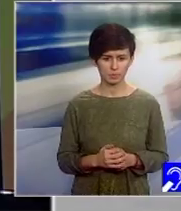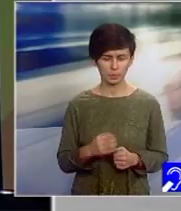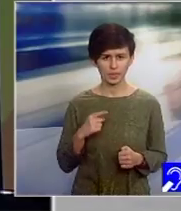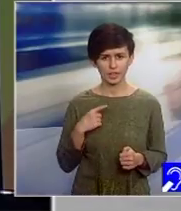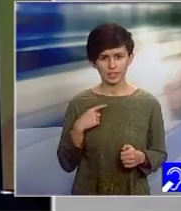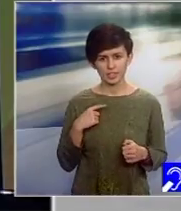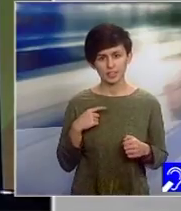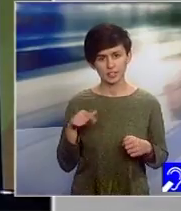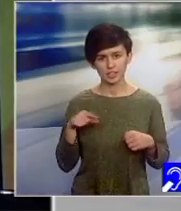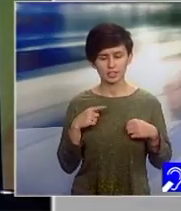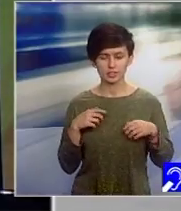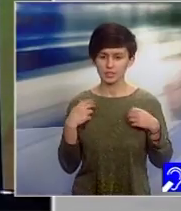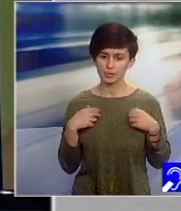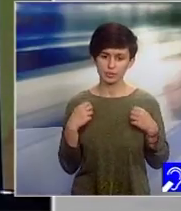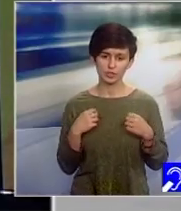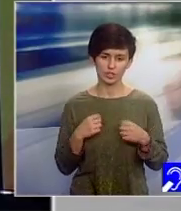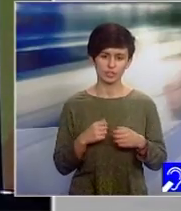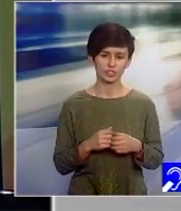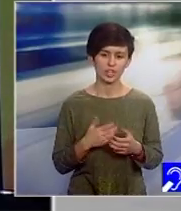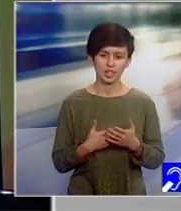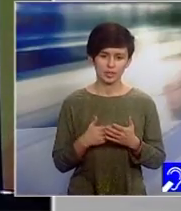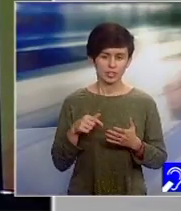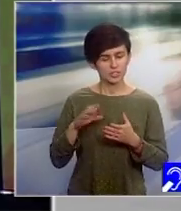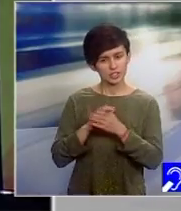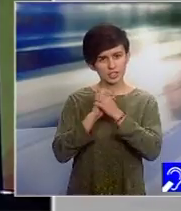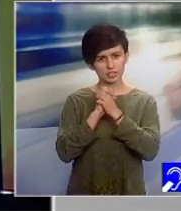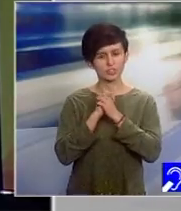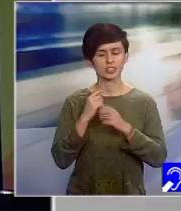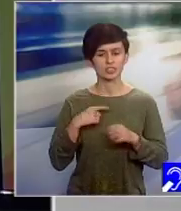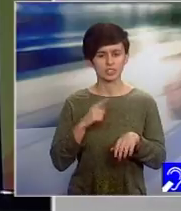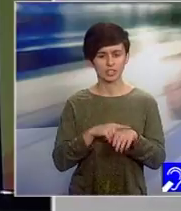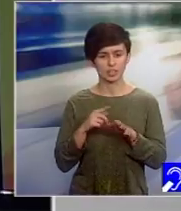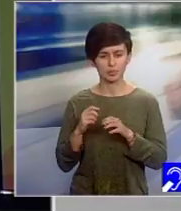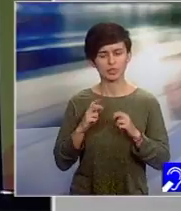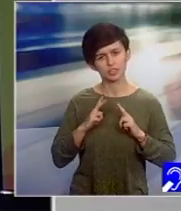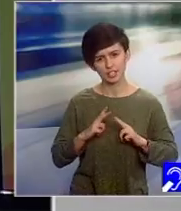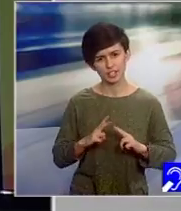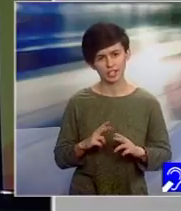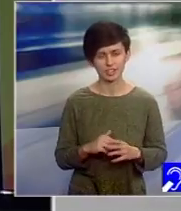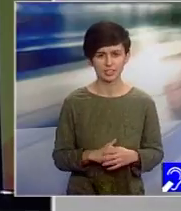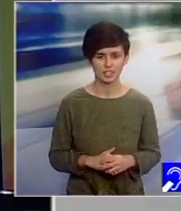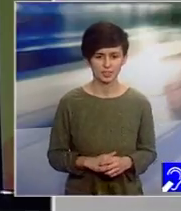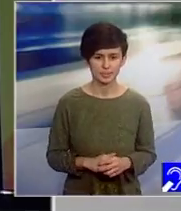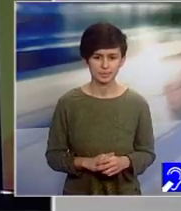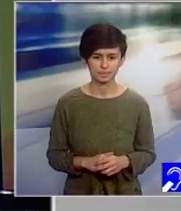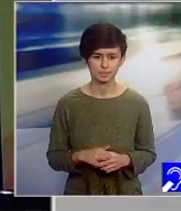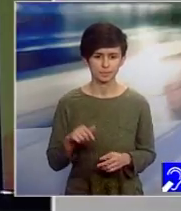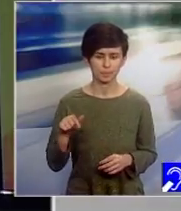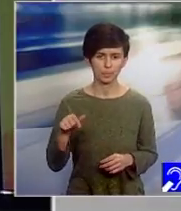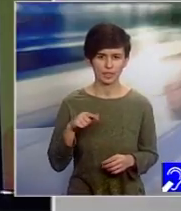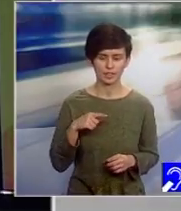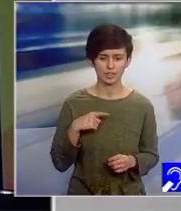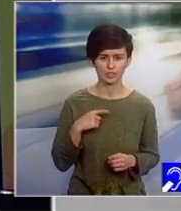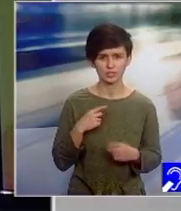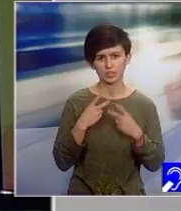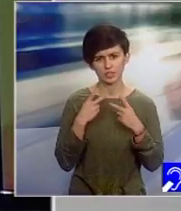și entuziaști după acest succes. Nu cred că e momentul de relaxare după E momentul de relaxare. Acum pot să intervin eu. Ei vor vizita, deci vom